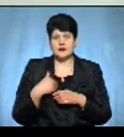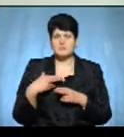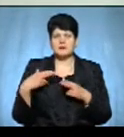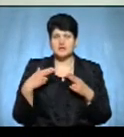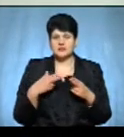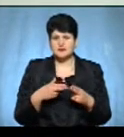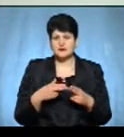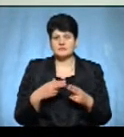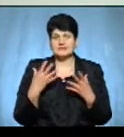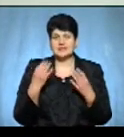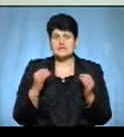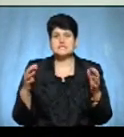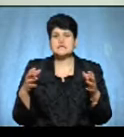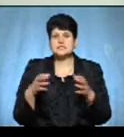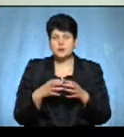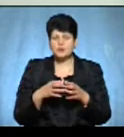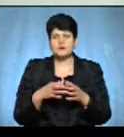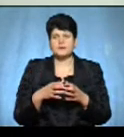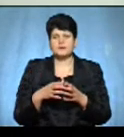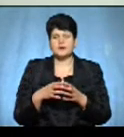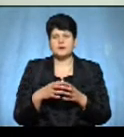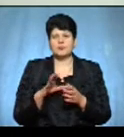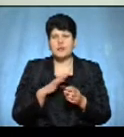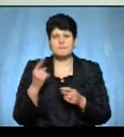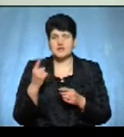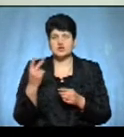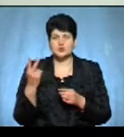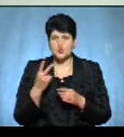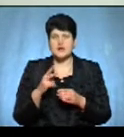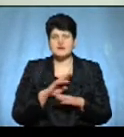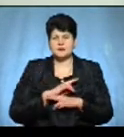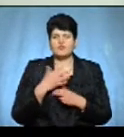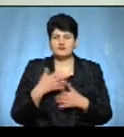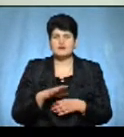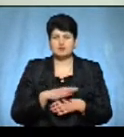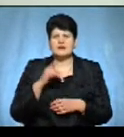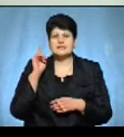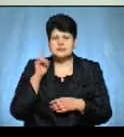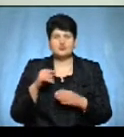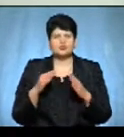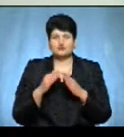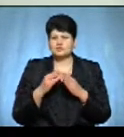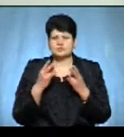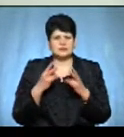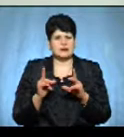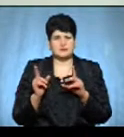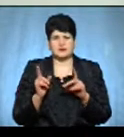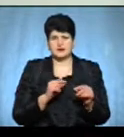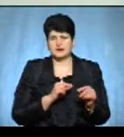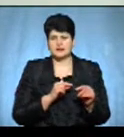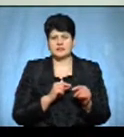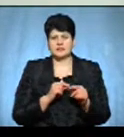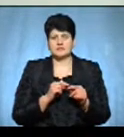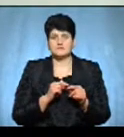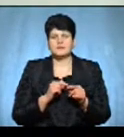Ось, і білоруса також вбили. Я, відбулася вже перша і друга смерть. Я знав, що додому не варто їхати раніше, ніж